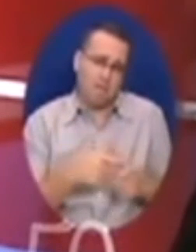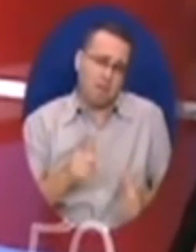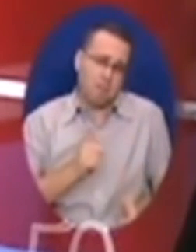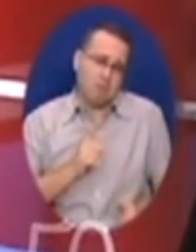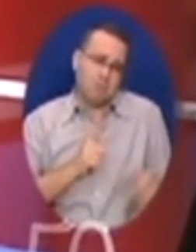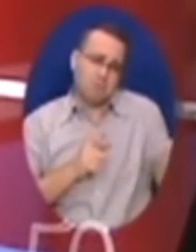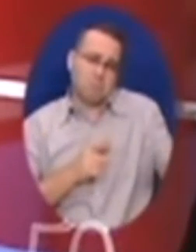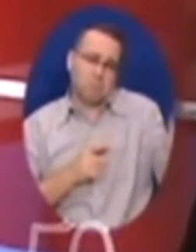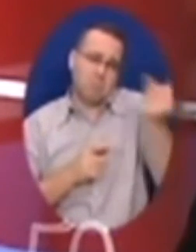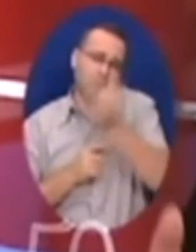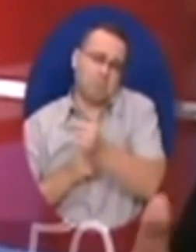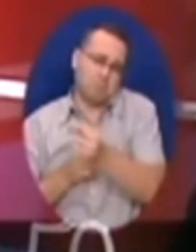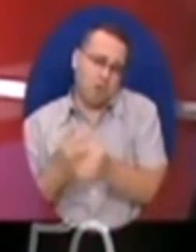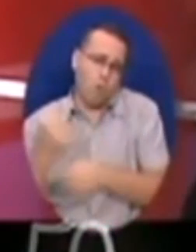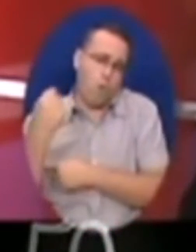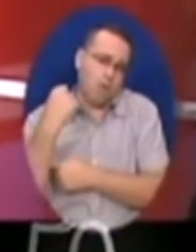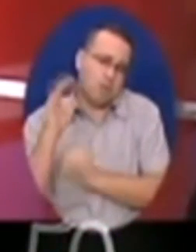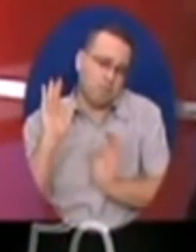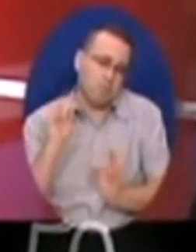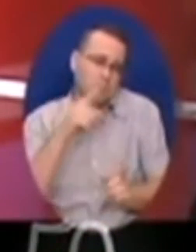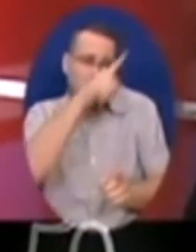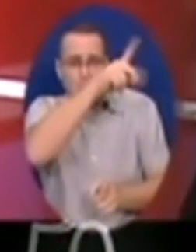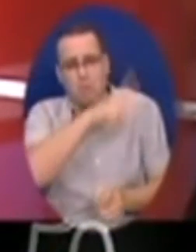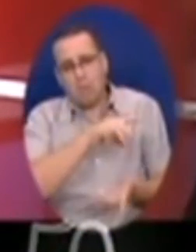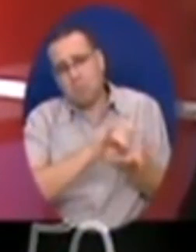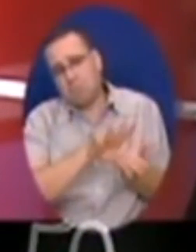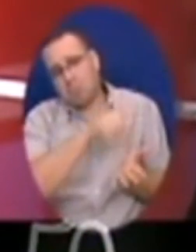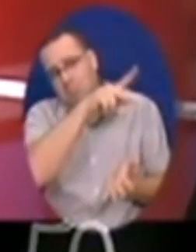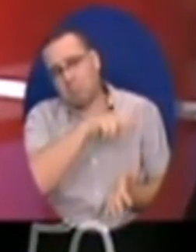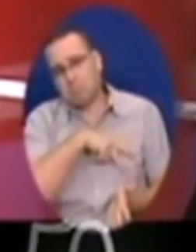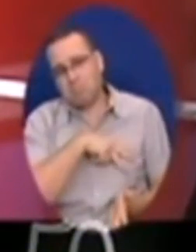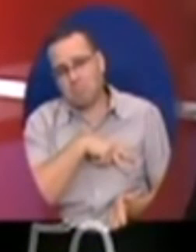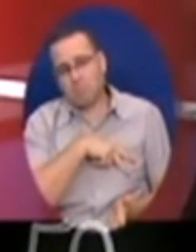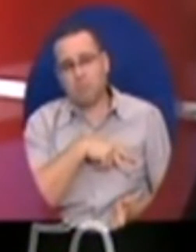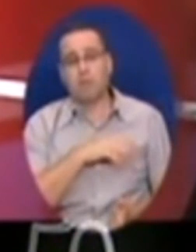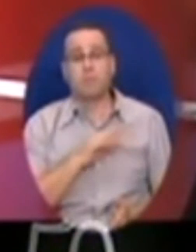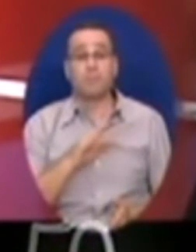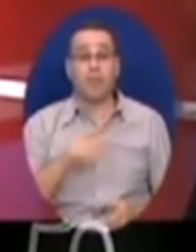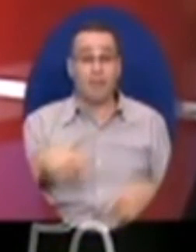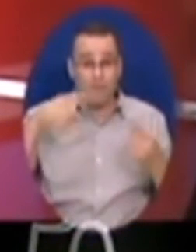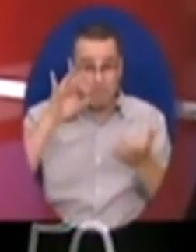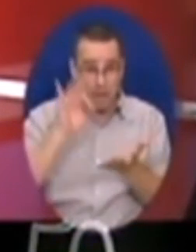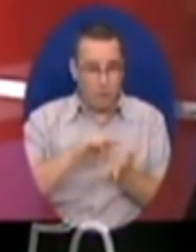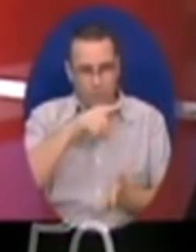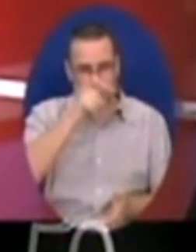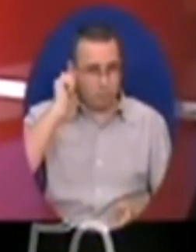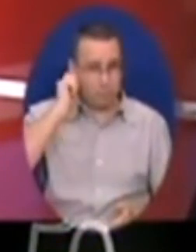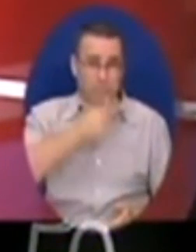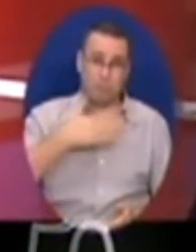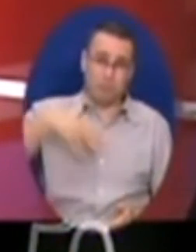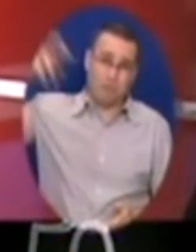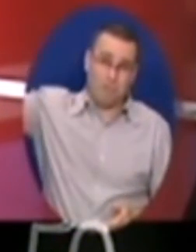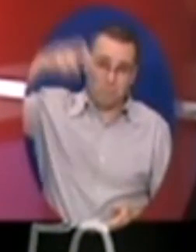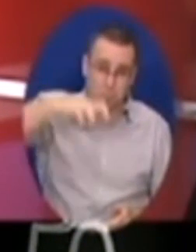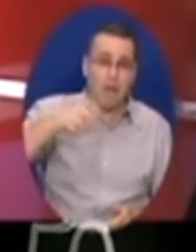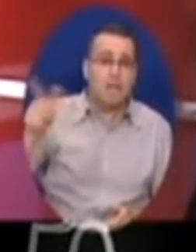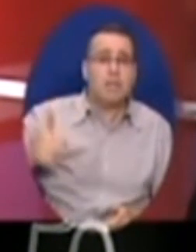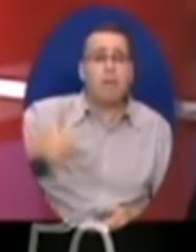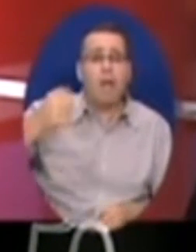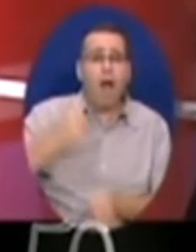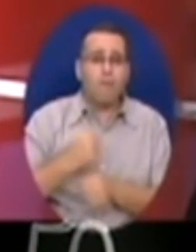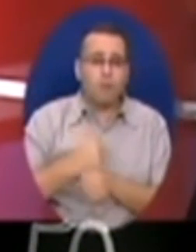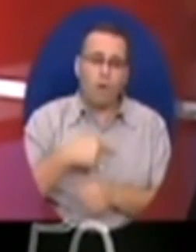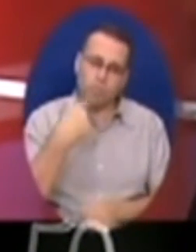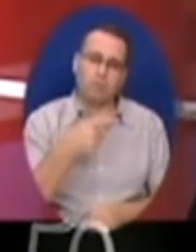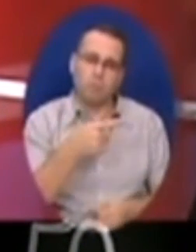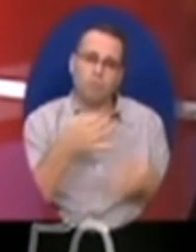יחסי עובד מעביד, היא מועסקת דרך חברת כוח אדם, שרק לה אפשרות לפטר עובד בתחום אחריותו. ביום המדובר, כשקטי ביקשה לרדת מהמנוף, היא נענתה על ידי מנהל העבודה